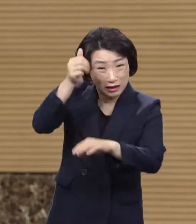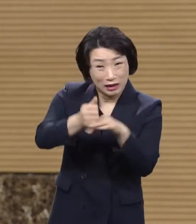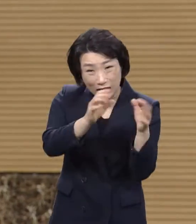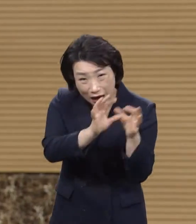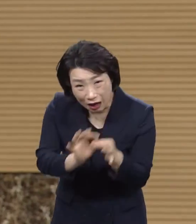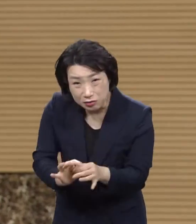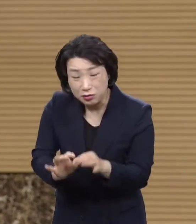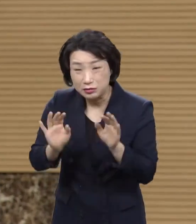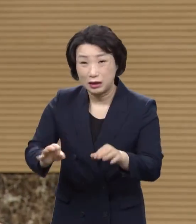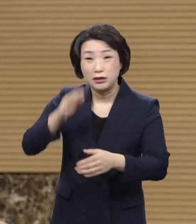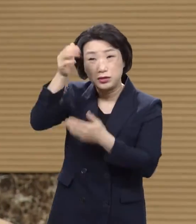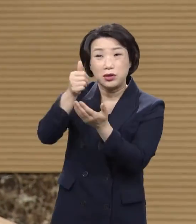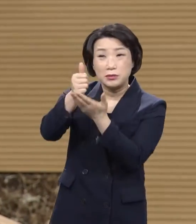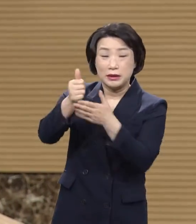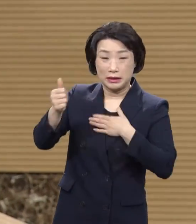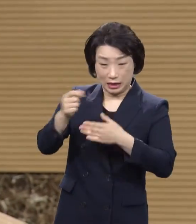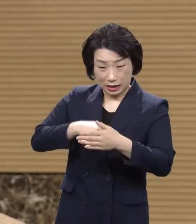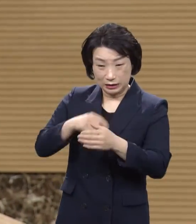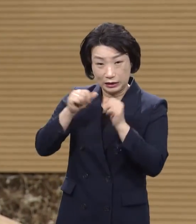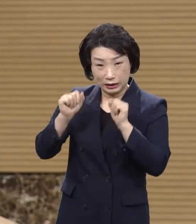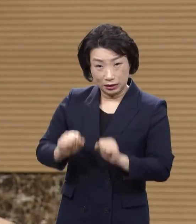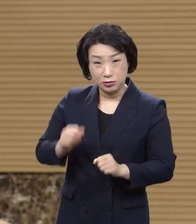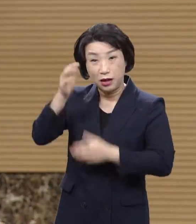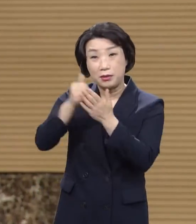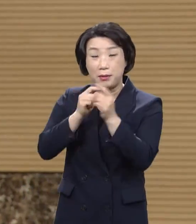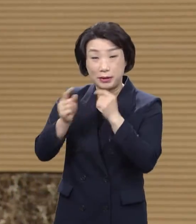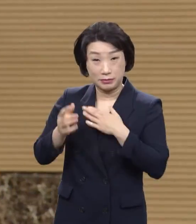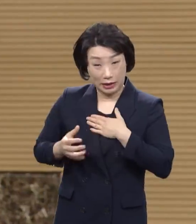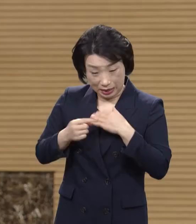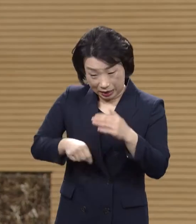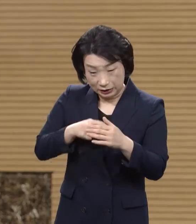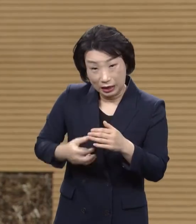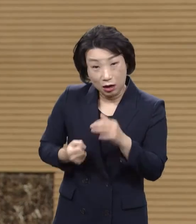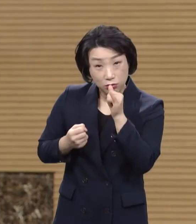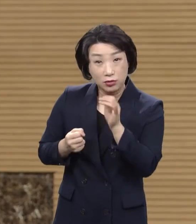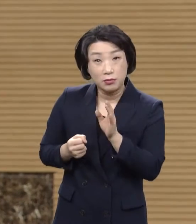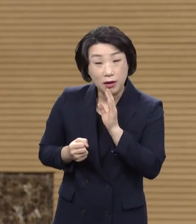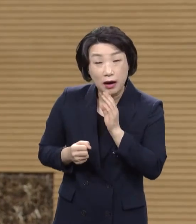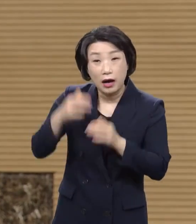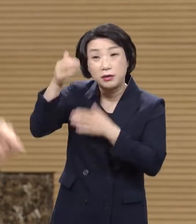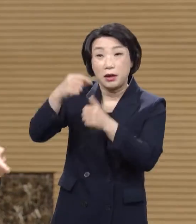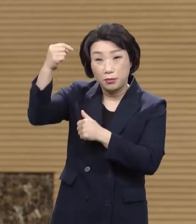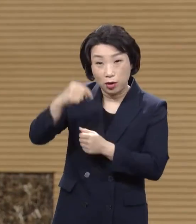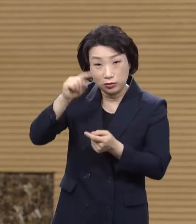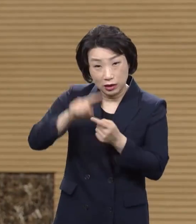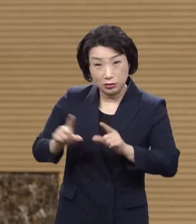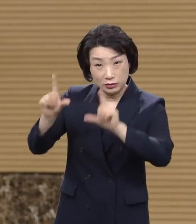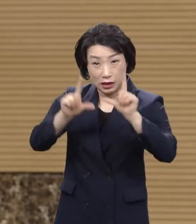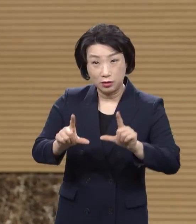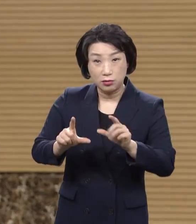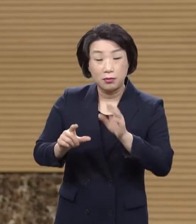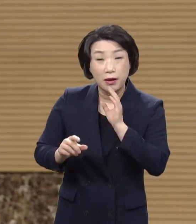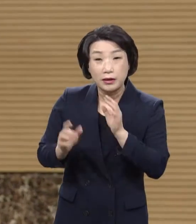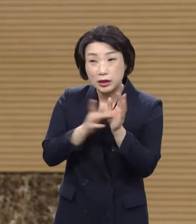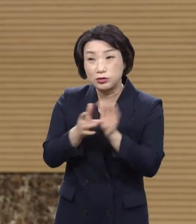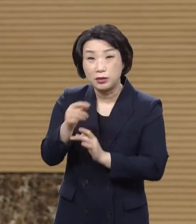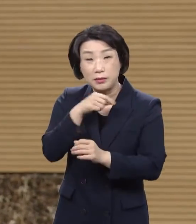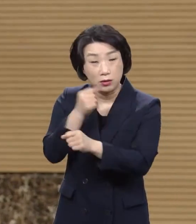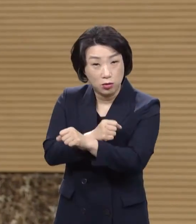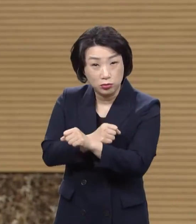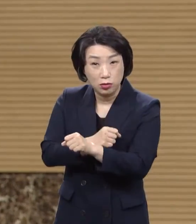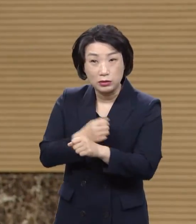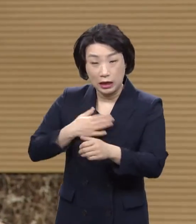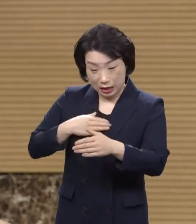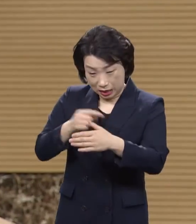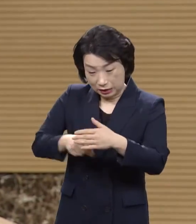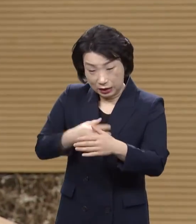끝까지 성령이 내 안에 계시고 말씀이 내 안에 있고 계명대로 살고 예수 피의 공로가